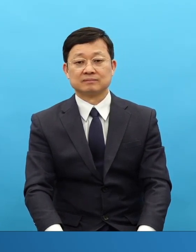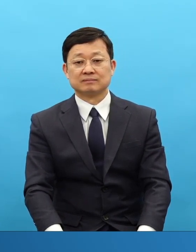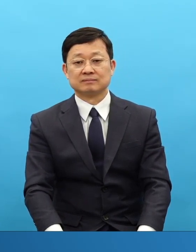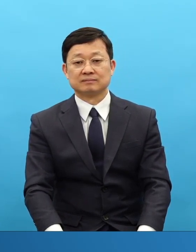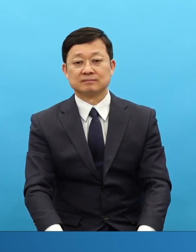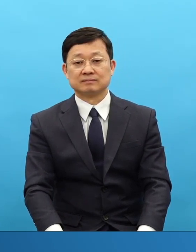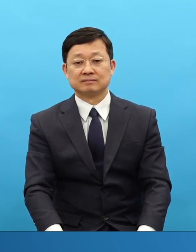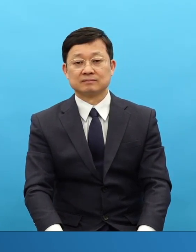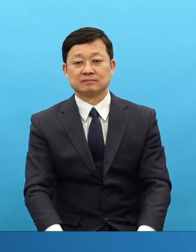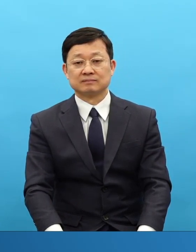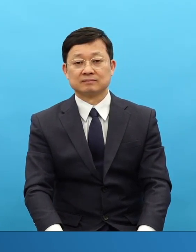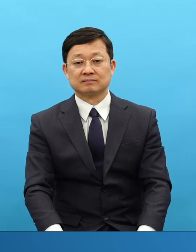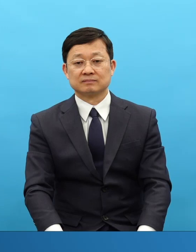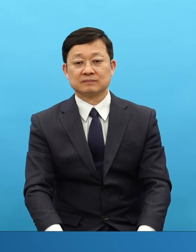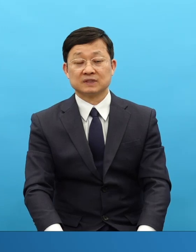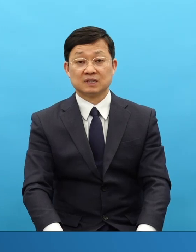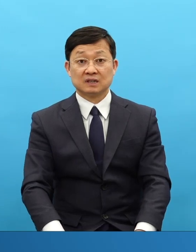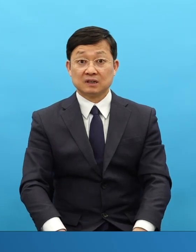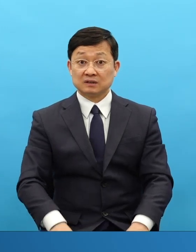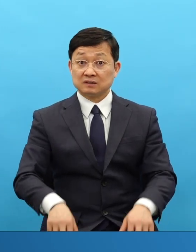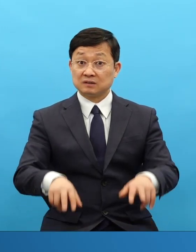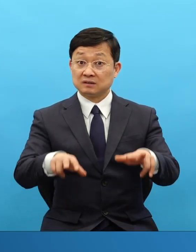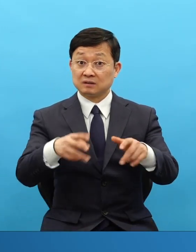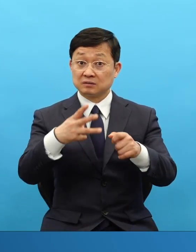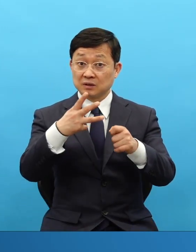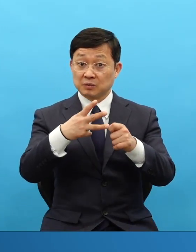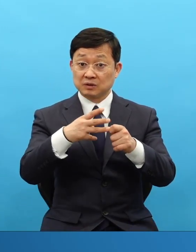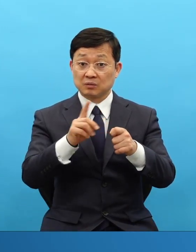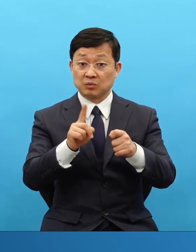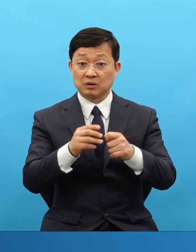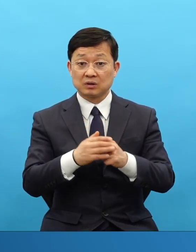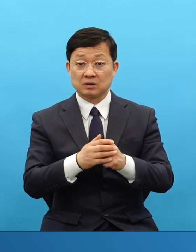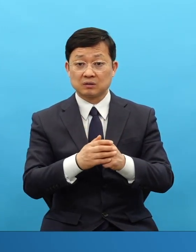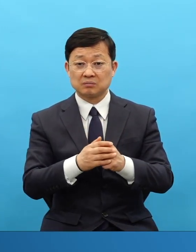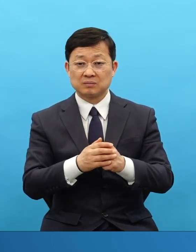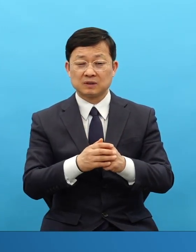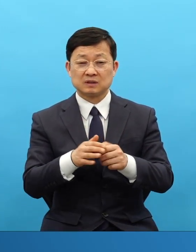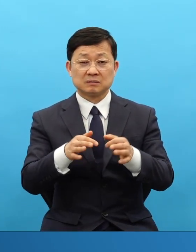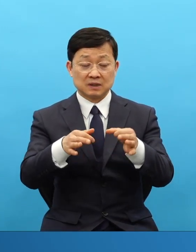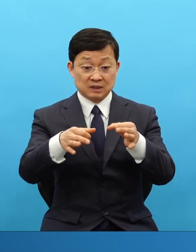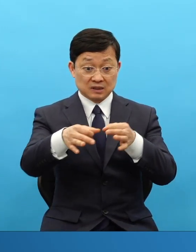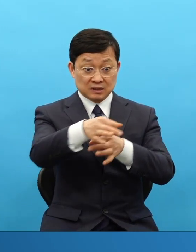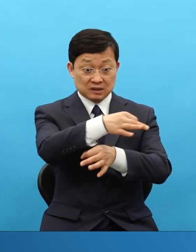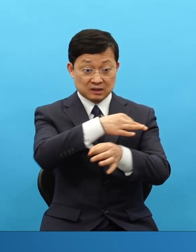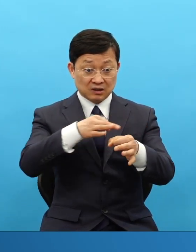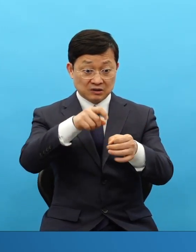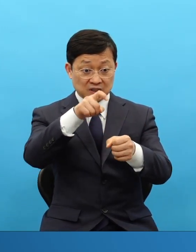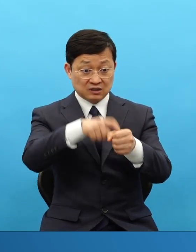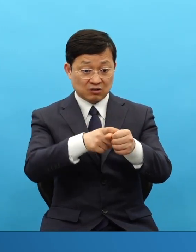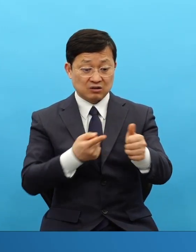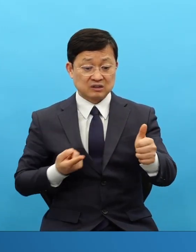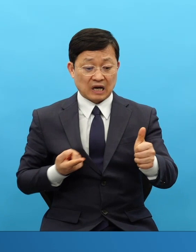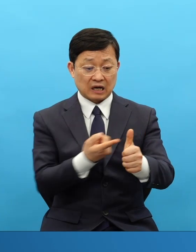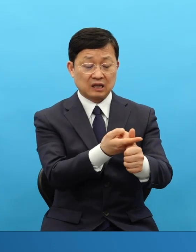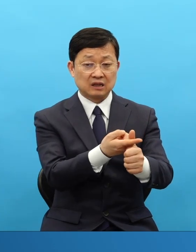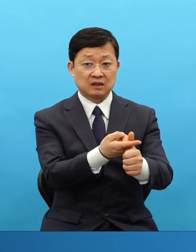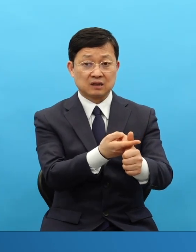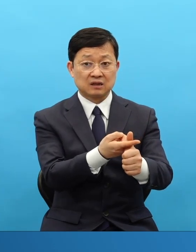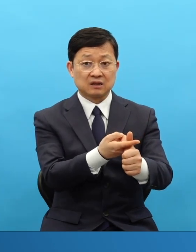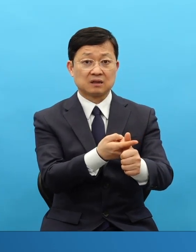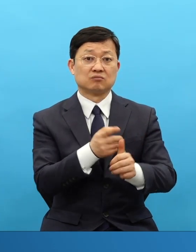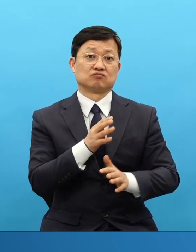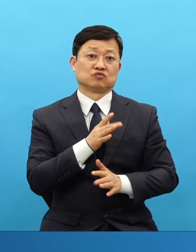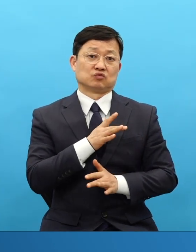지금 어떤 전쟁을 하는 하면은 옛날에도 그렇지만 경제적인 전쟁을 하잖아요 이런